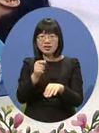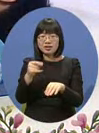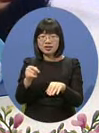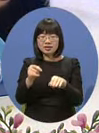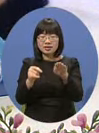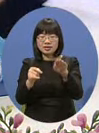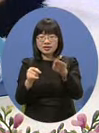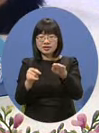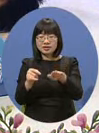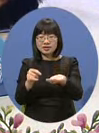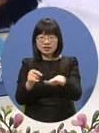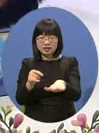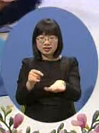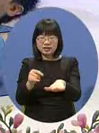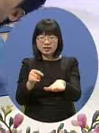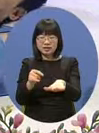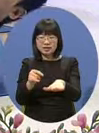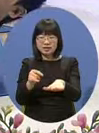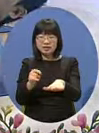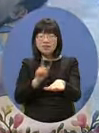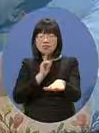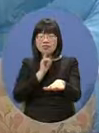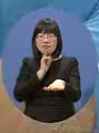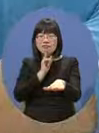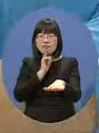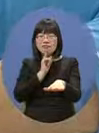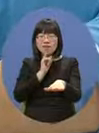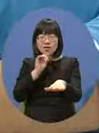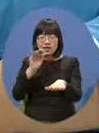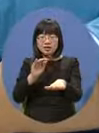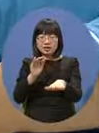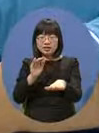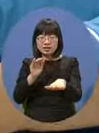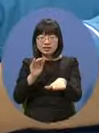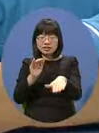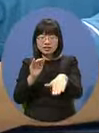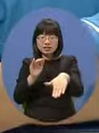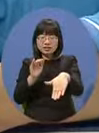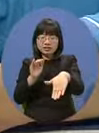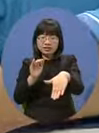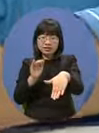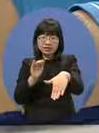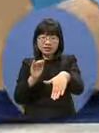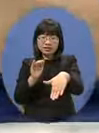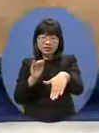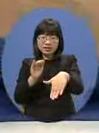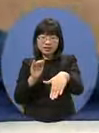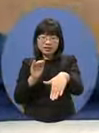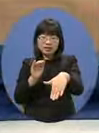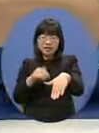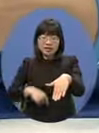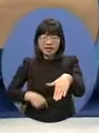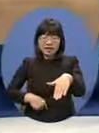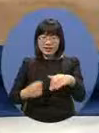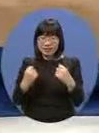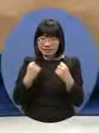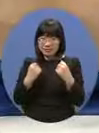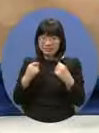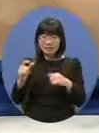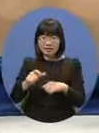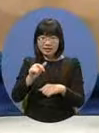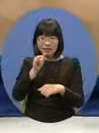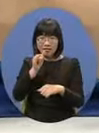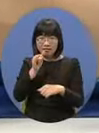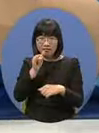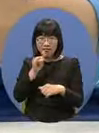바닥에 딱 닿도록 눌러주시면서 이 엉덩이 아랫부위를 살짝 들어올려주는 거예요. 네, 그러면 배에 힘이 꽉 들어가요. 배에 들어가요, 힘이 들어가요.